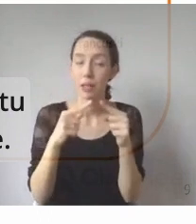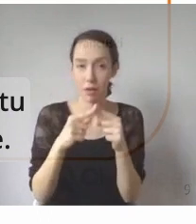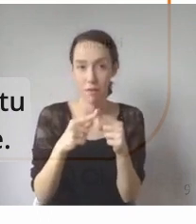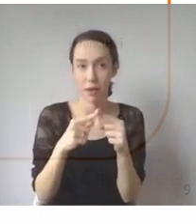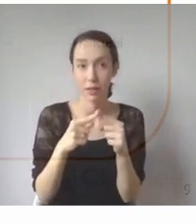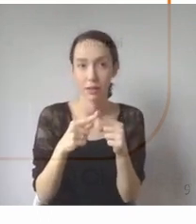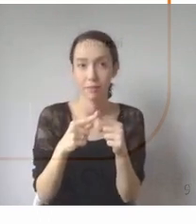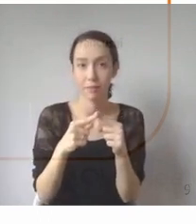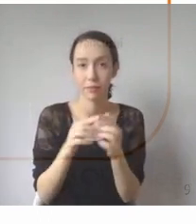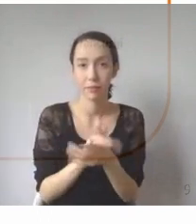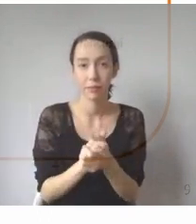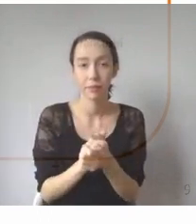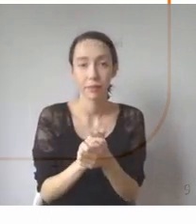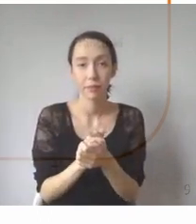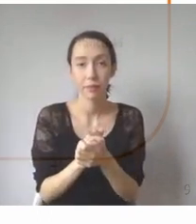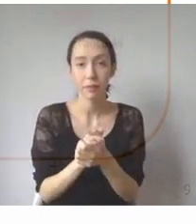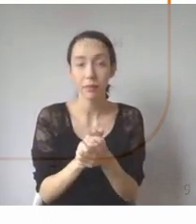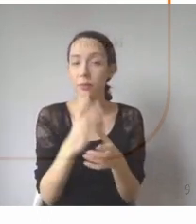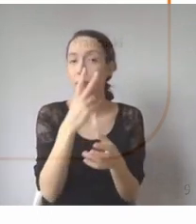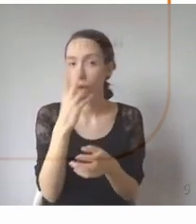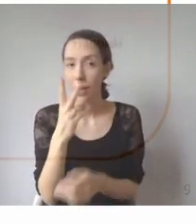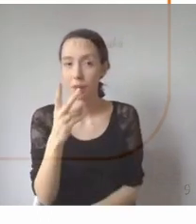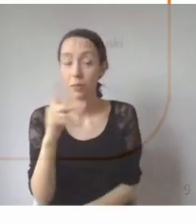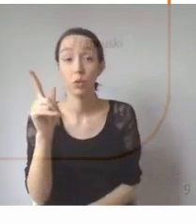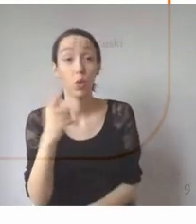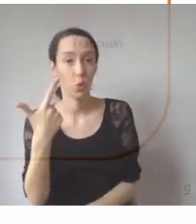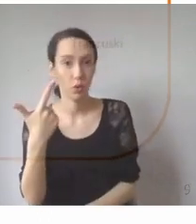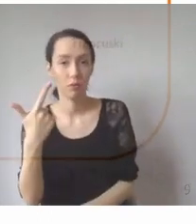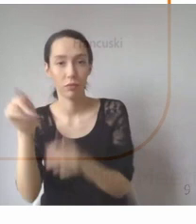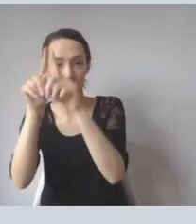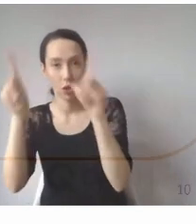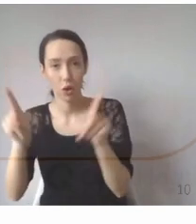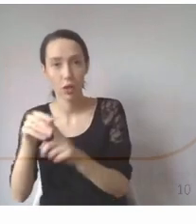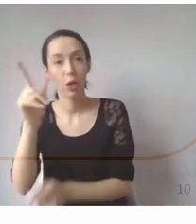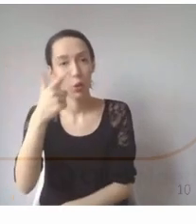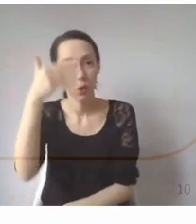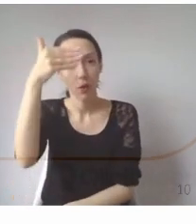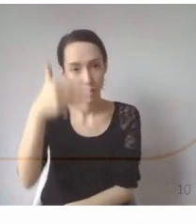rekrutuje. I teraz zobaczmy sobie dla porównania drugi profil.